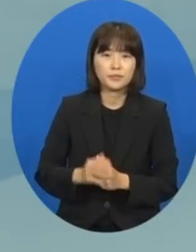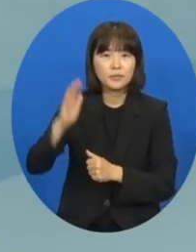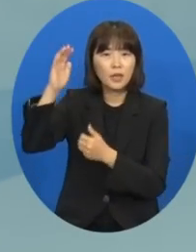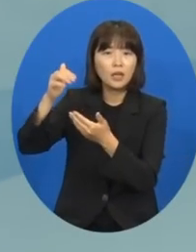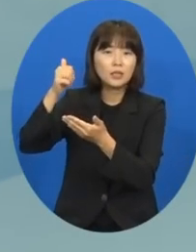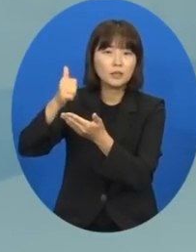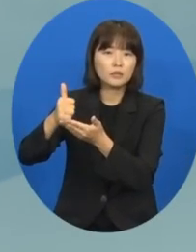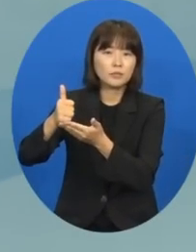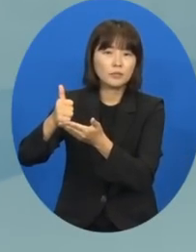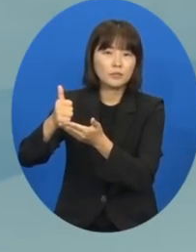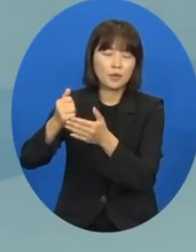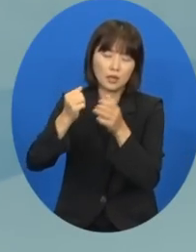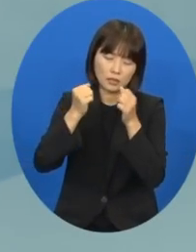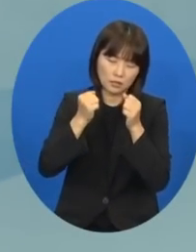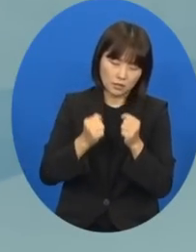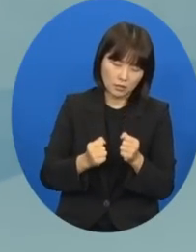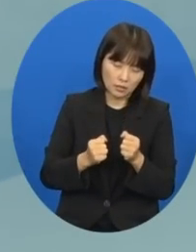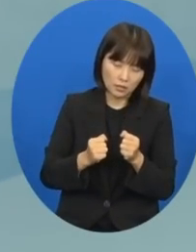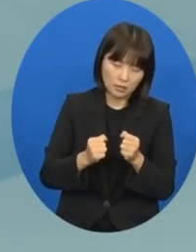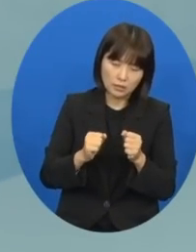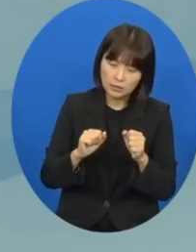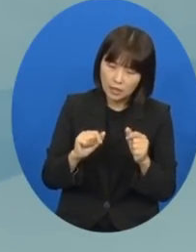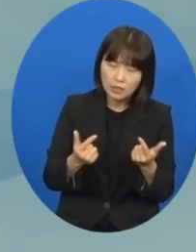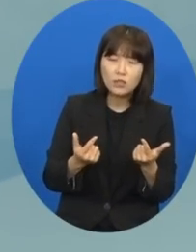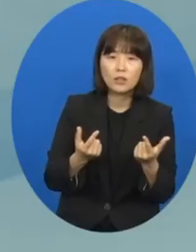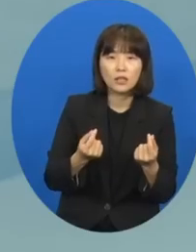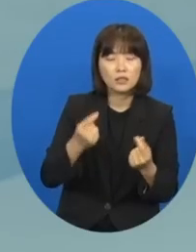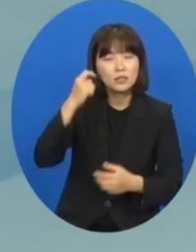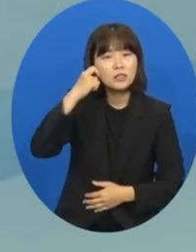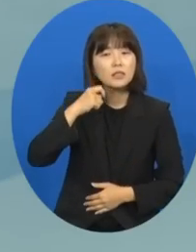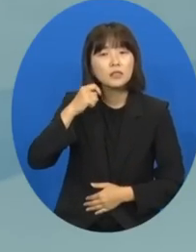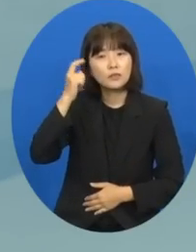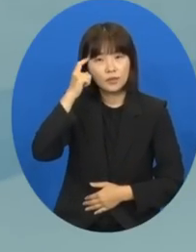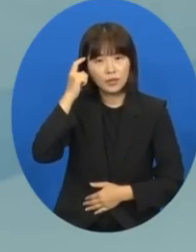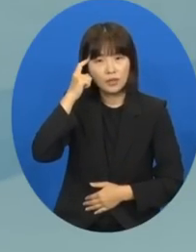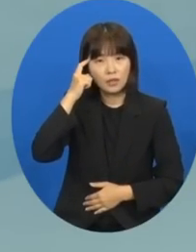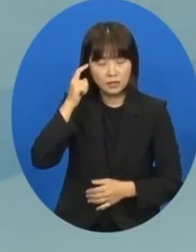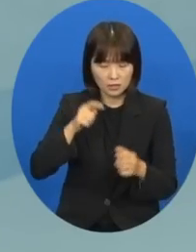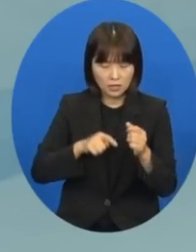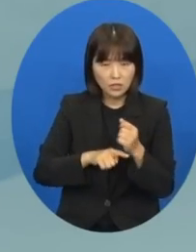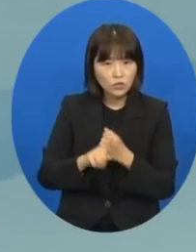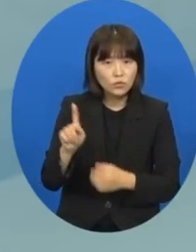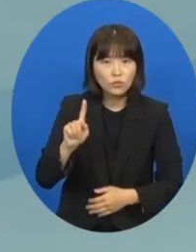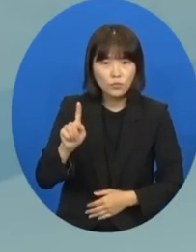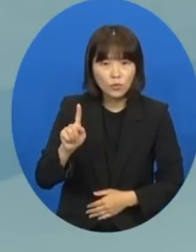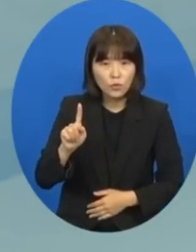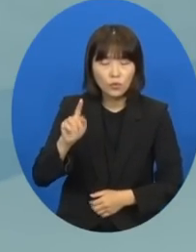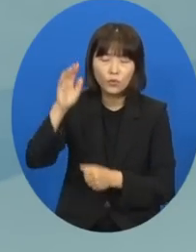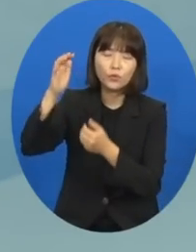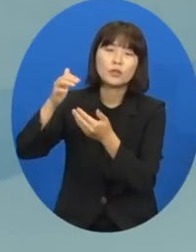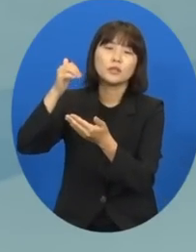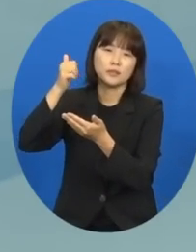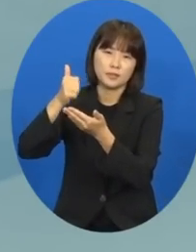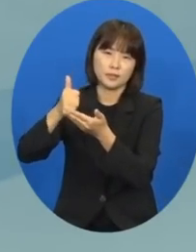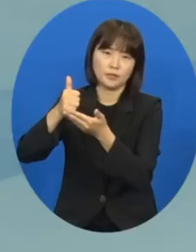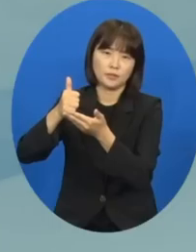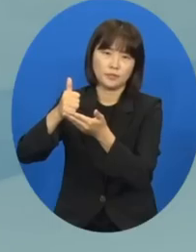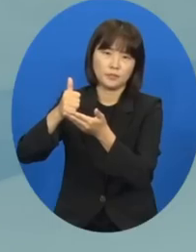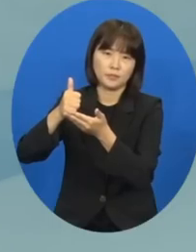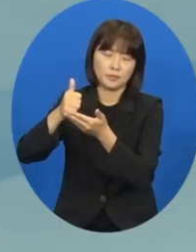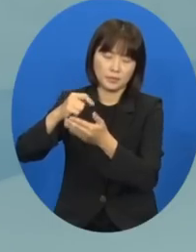임재하지 않는 것 같이 부재하시는 것처럼 느껴지는가? 그 이유가 바로 이것입니다. 하나님께서